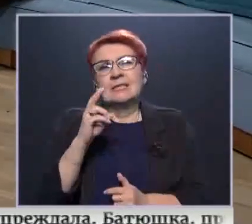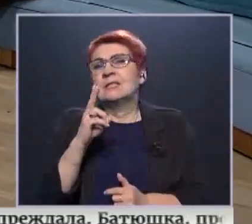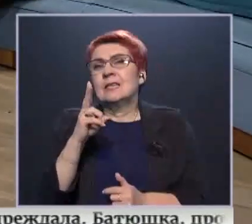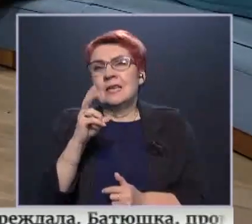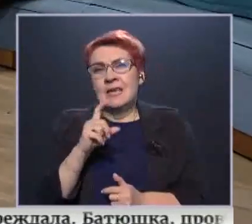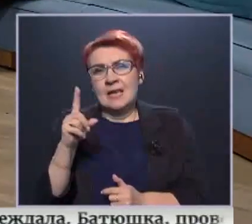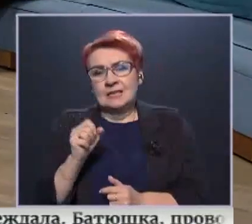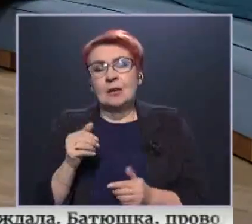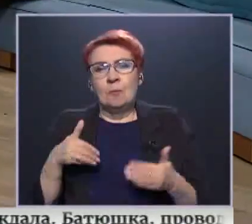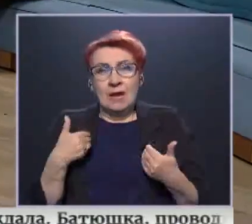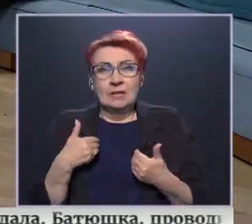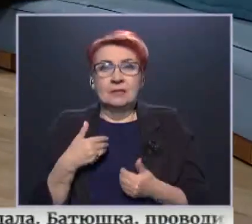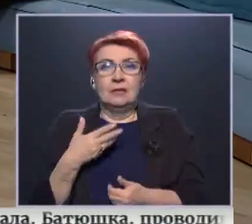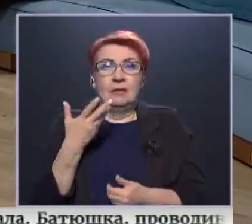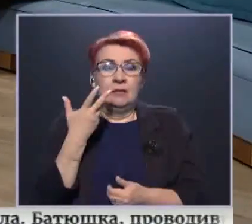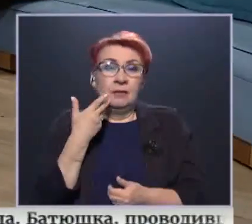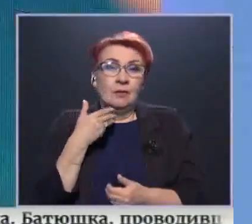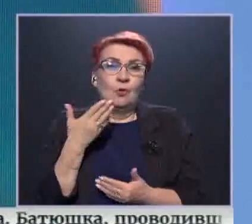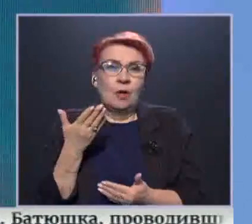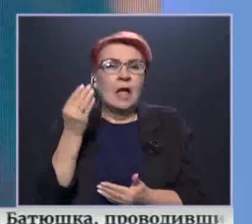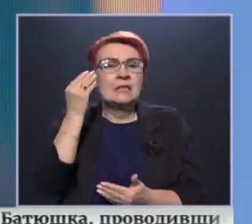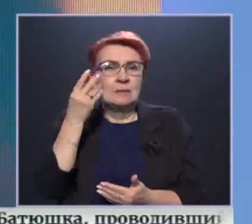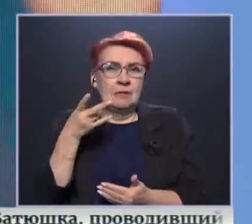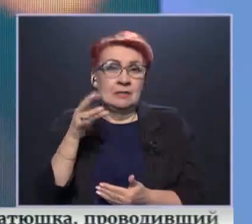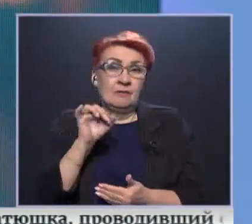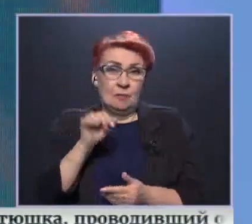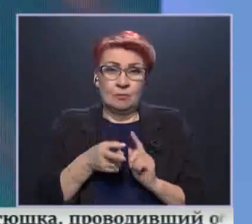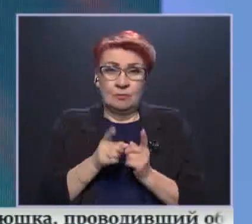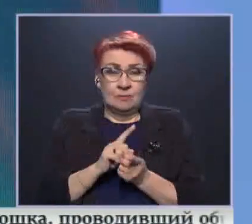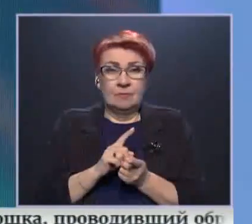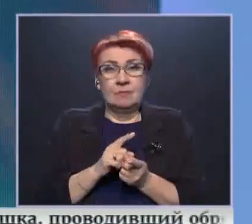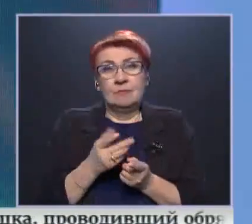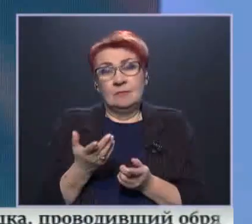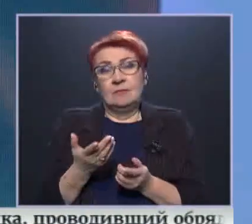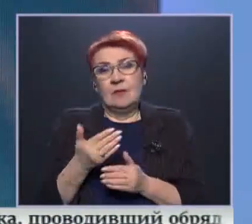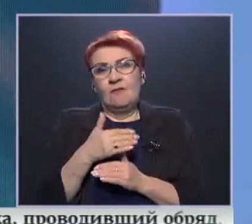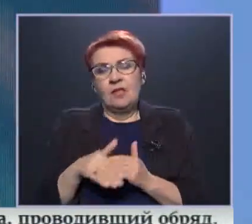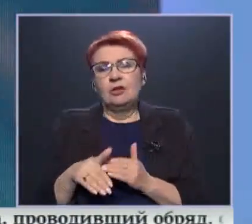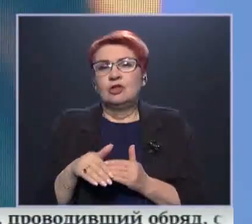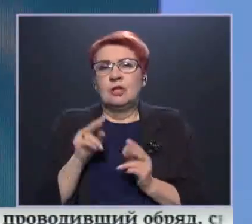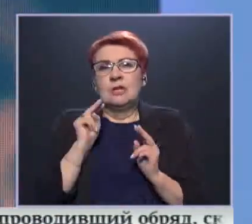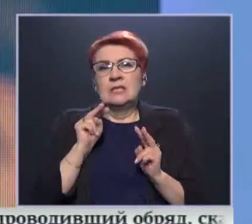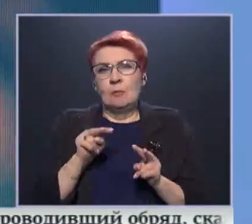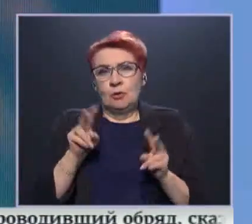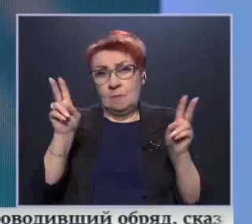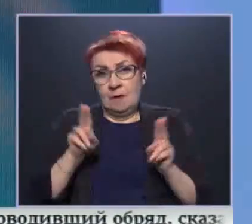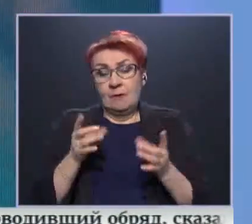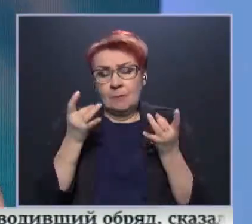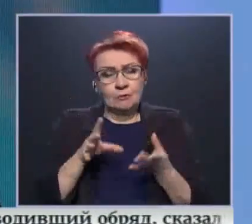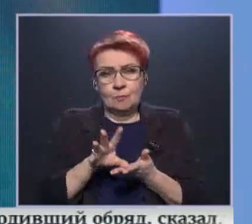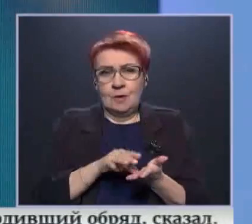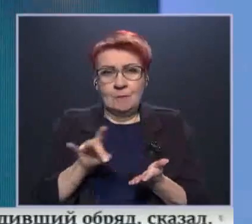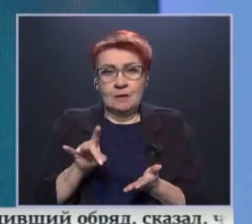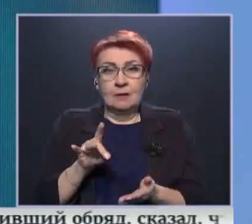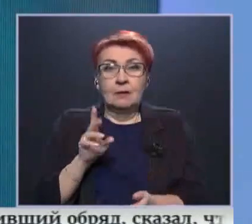полезно, но когда это все осмысленно, это может превратиться просто в внешнее соблюдение правил. Простой пример. Если вдруг